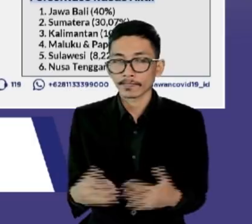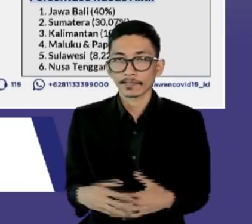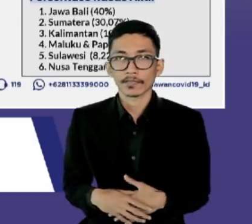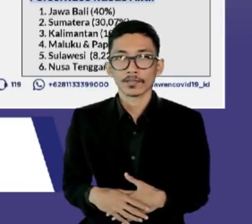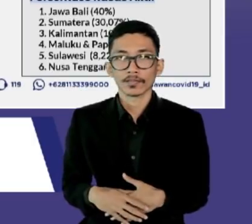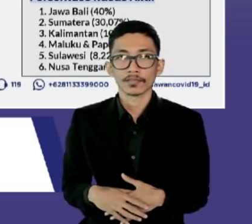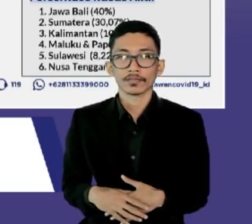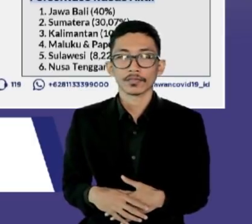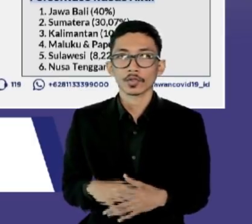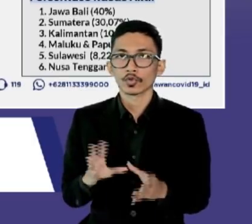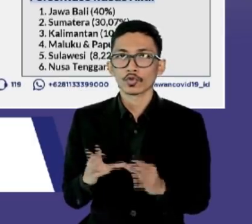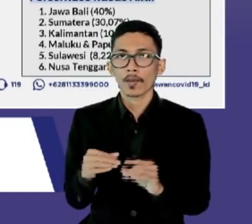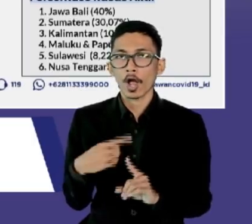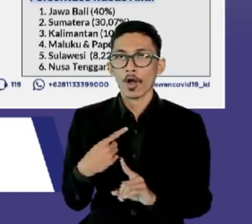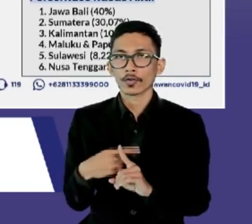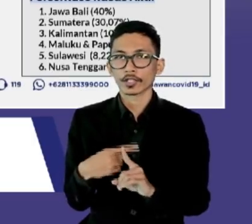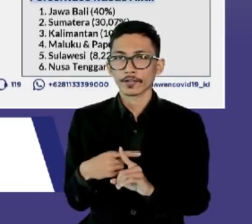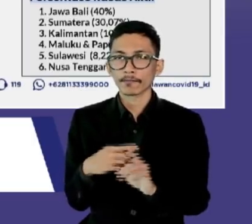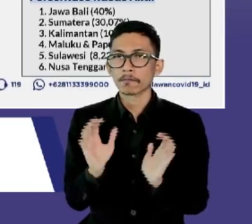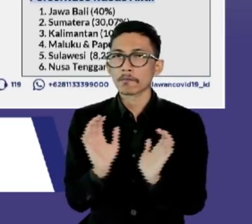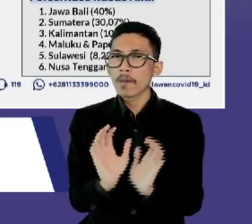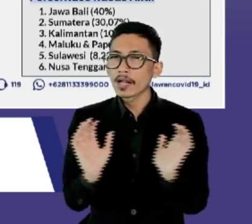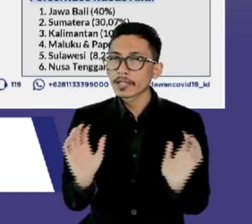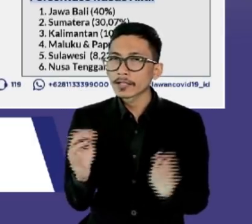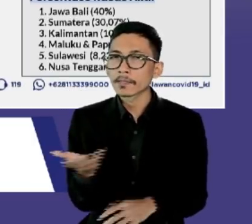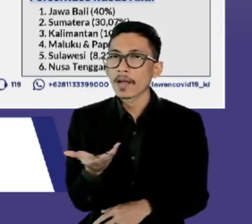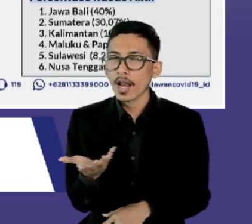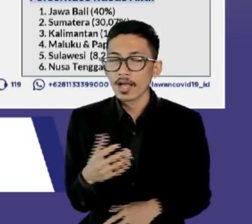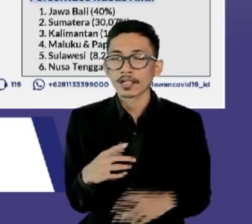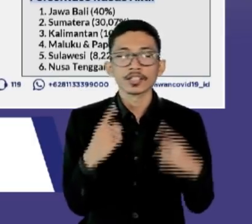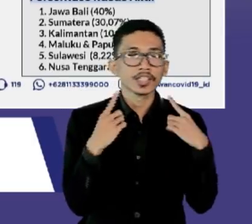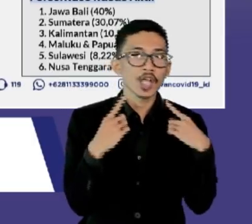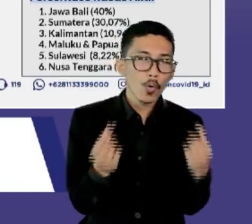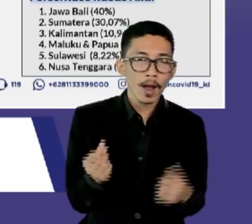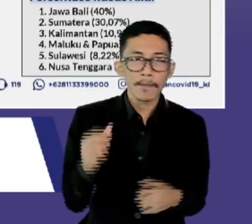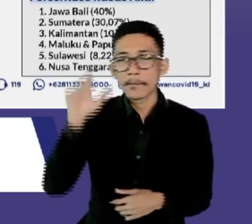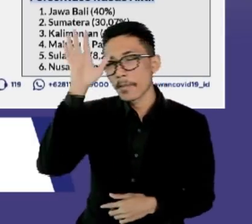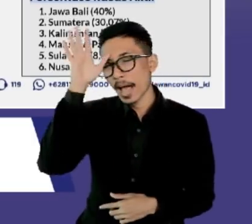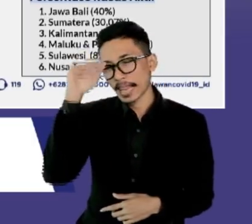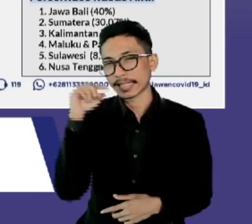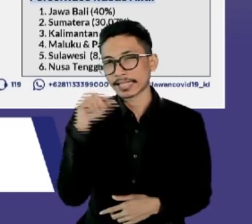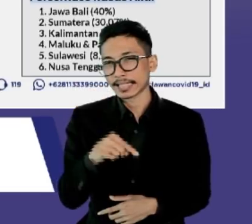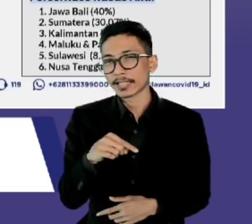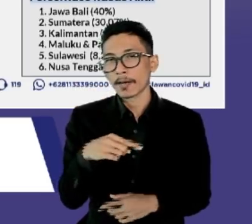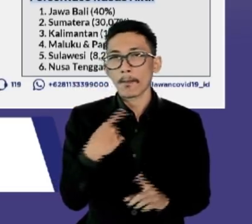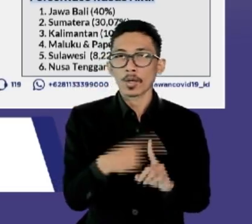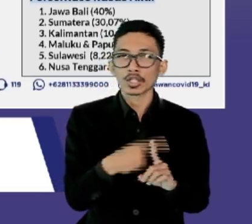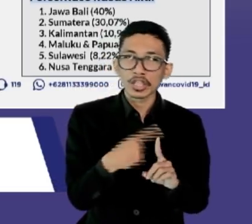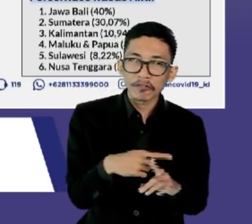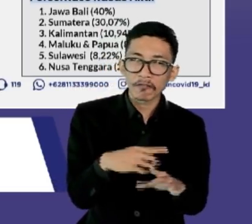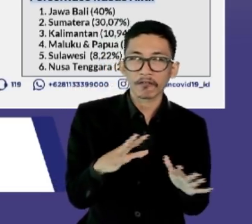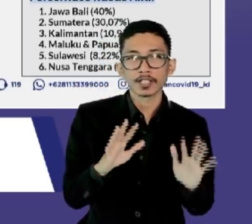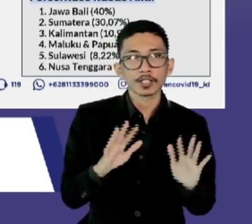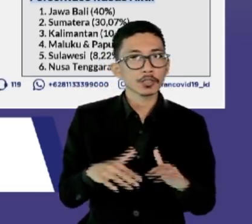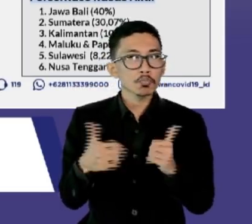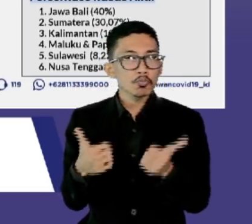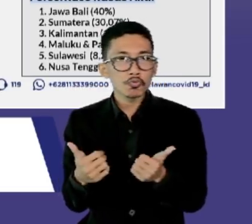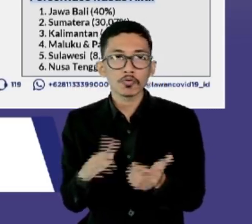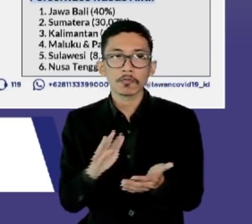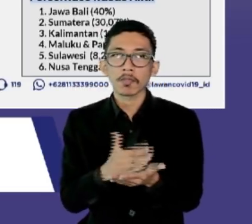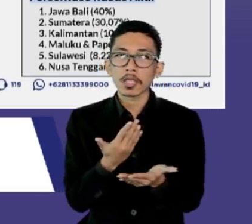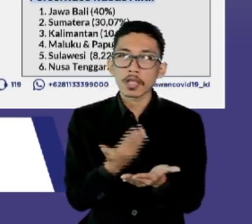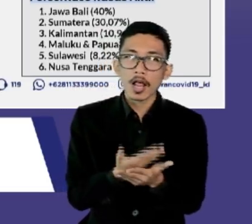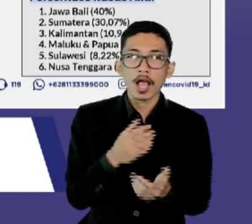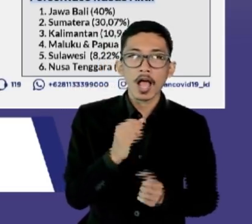penyumbang COVID-19 di Indonesia masih dari Pulau Jawa Bali, baik pada kasus positif, kesembuhan, kematian, dan